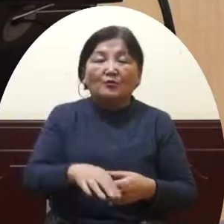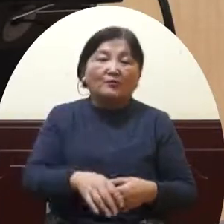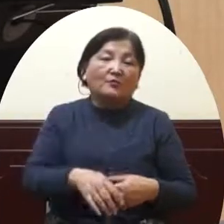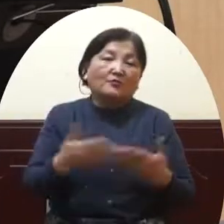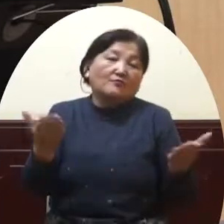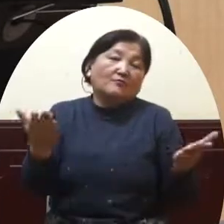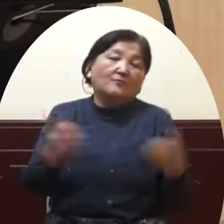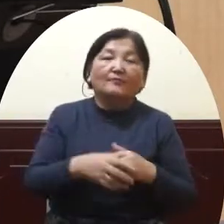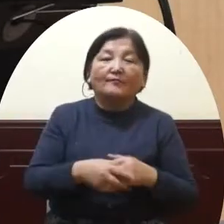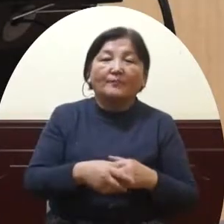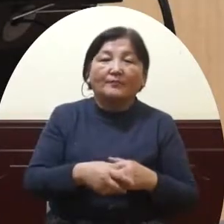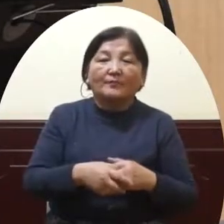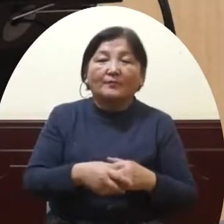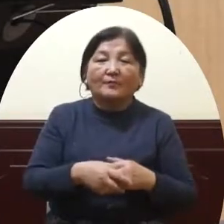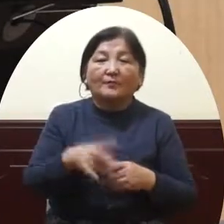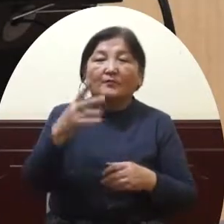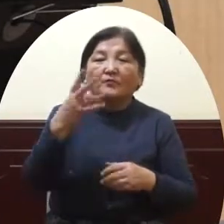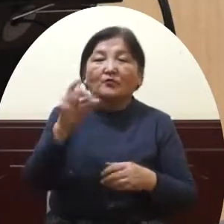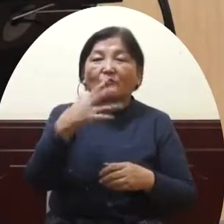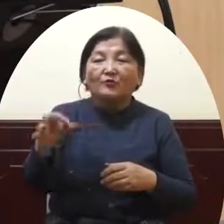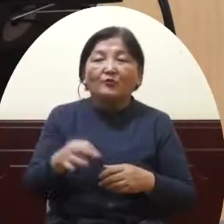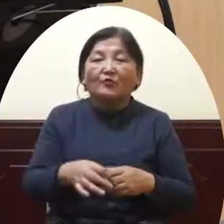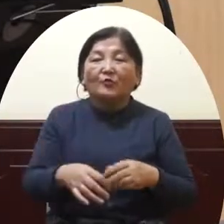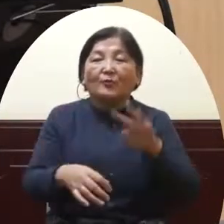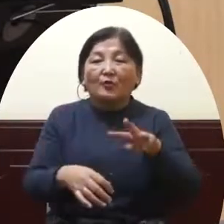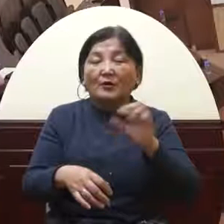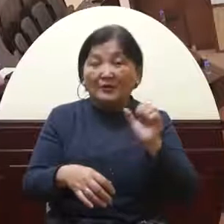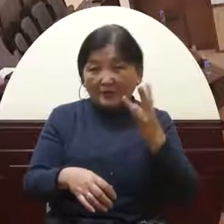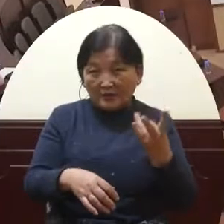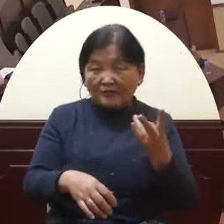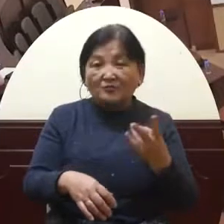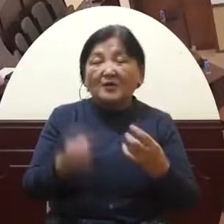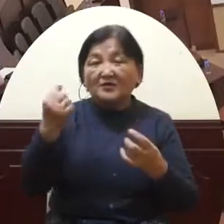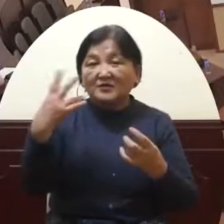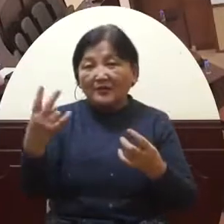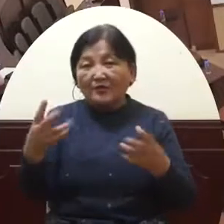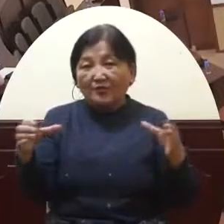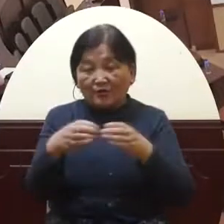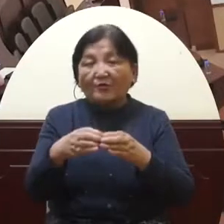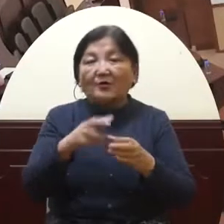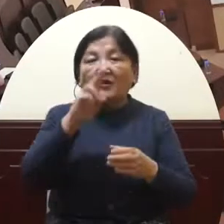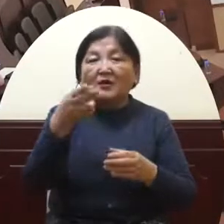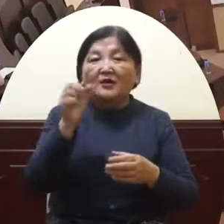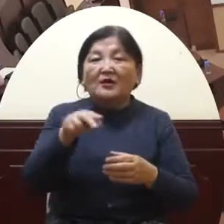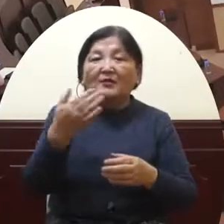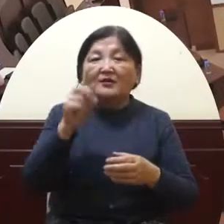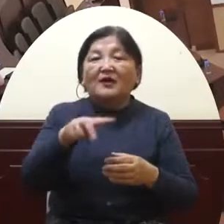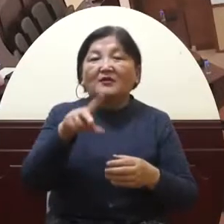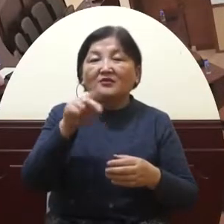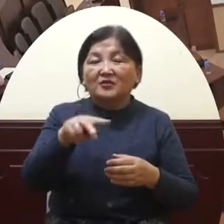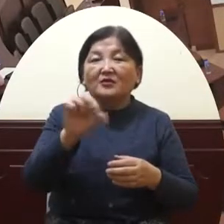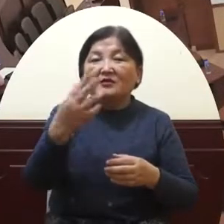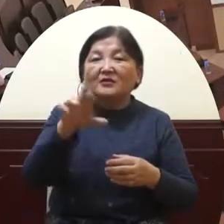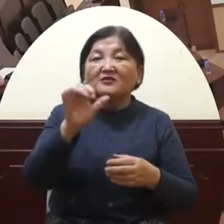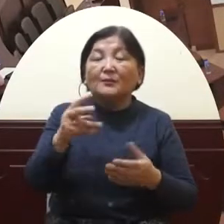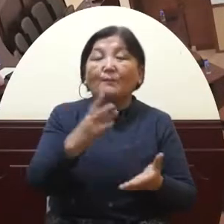намууд болсон. Ялангуяа нөлөө бүхий хоёр нам бол картелчлагдсан. Ийм манай намын та холбоотой сонгуулийн хууль